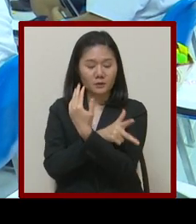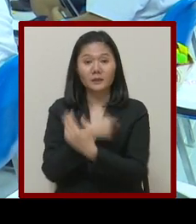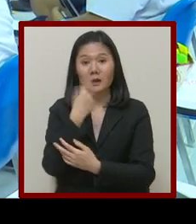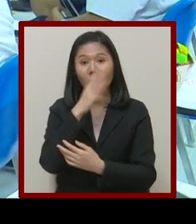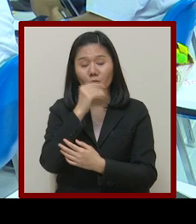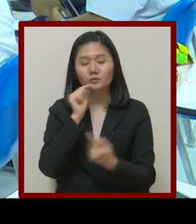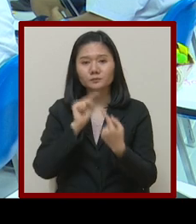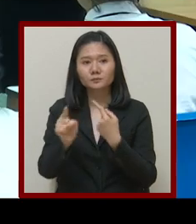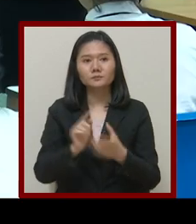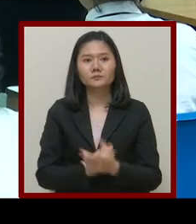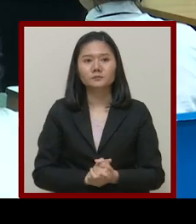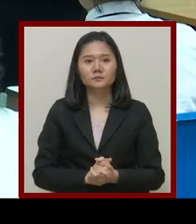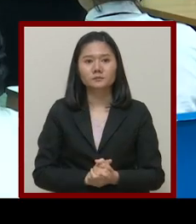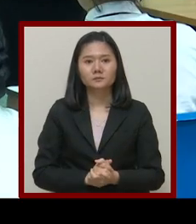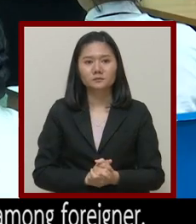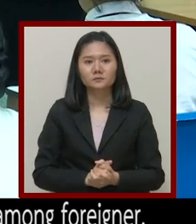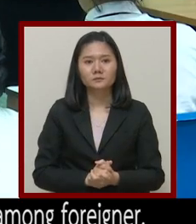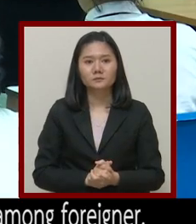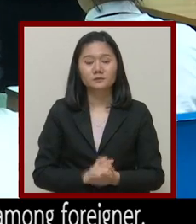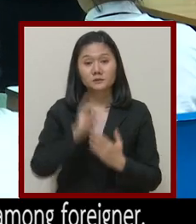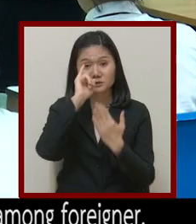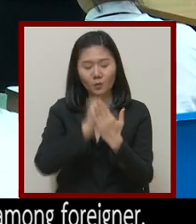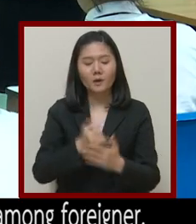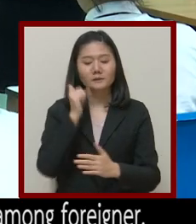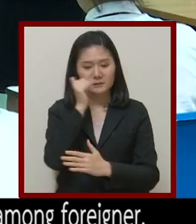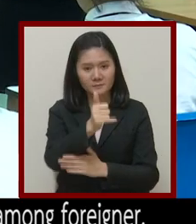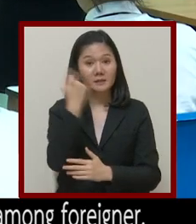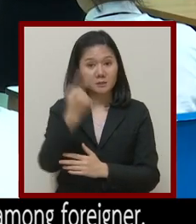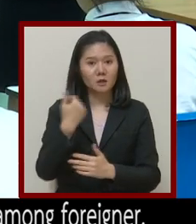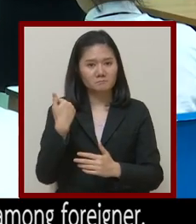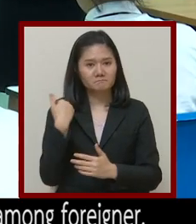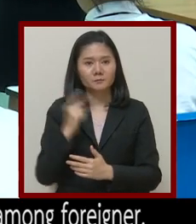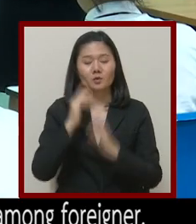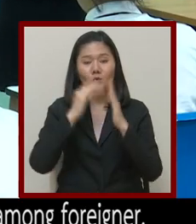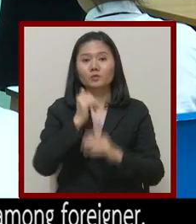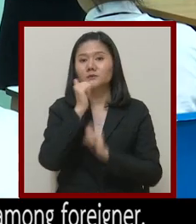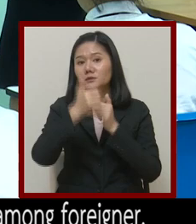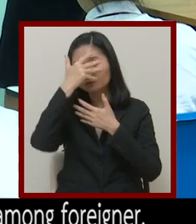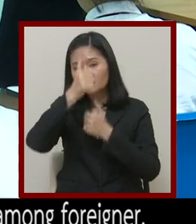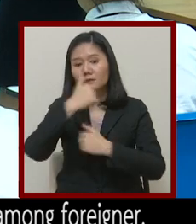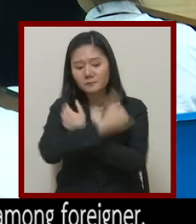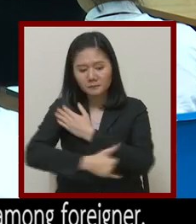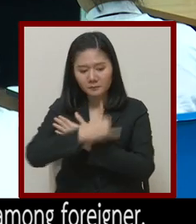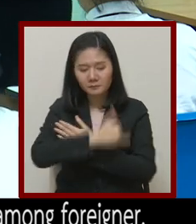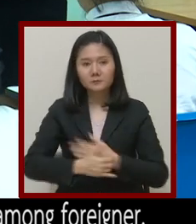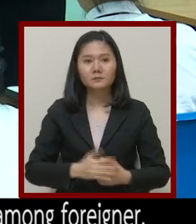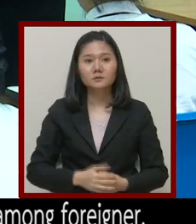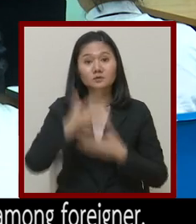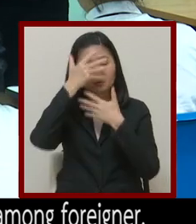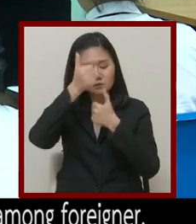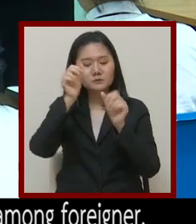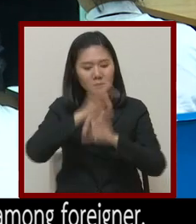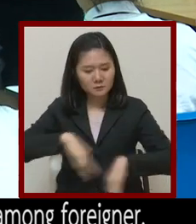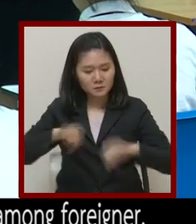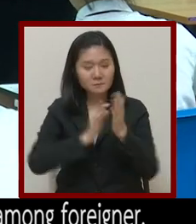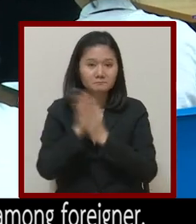เอ่ยถึงเนี่ยพูดถึงเนี่ยก็เป็นจังหวัดที่น่าไปมากๆใช่ไหมคะโดยเฉพาะนักท่องเที่ยวชาวต่างประเทศเนี่ยให้ความสำคั